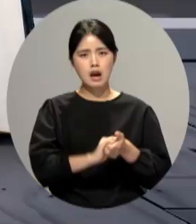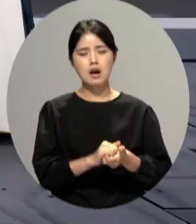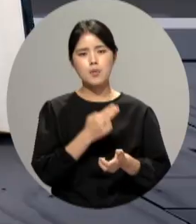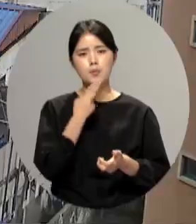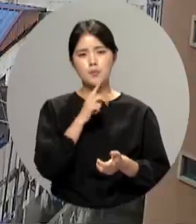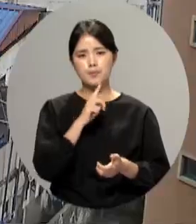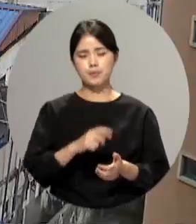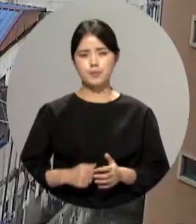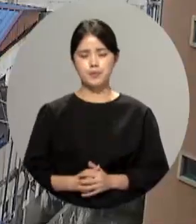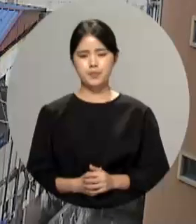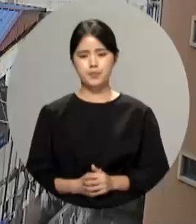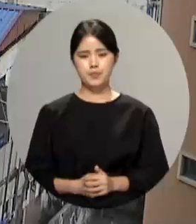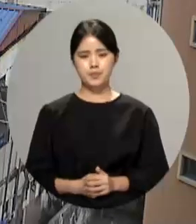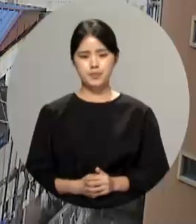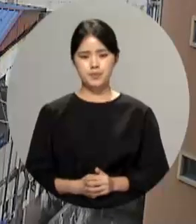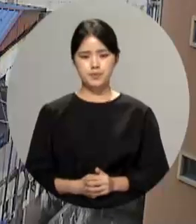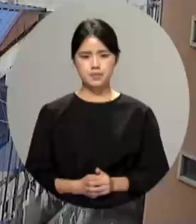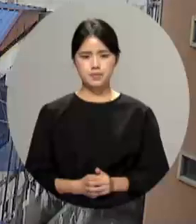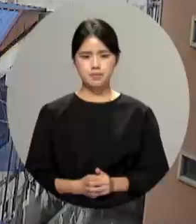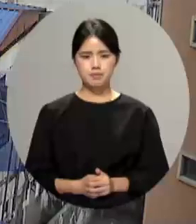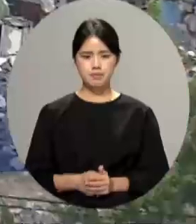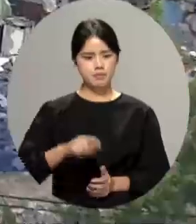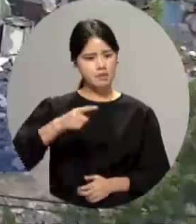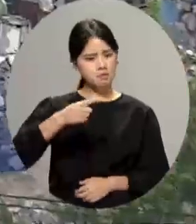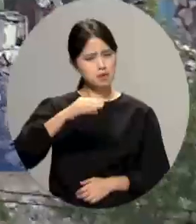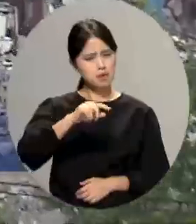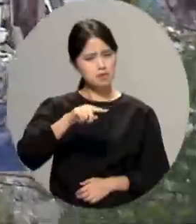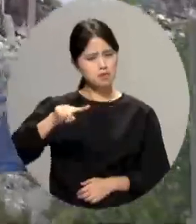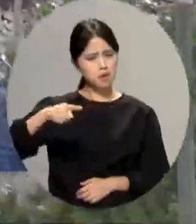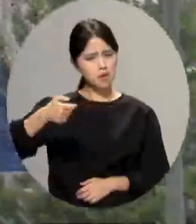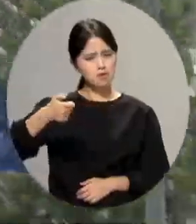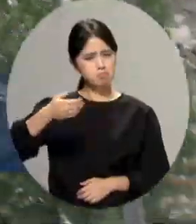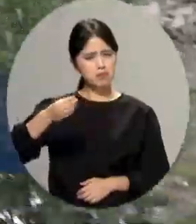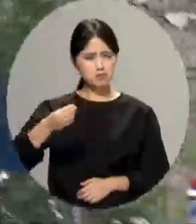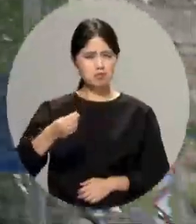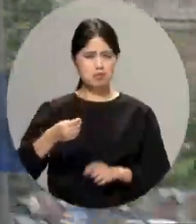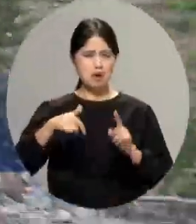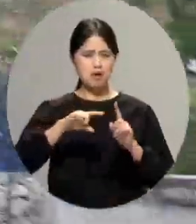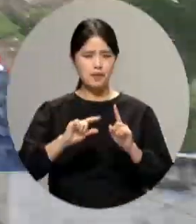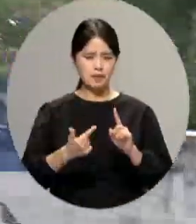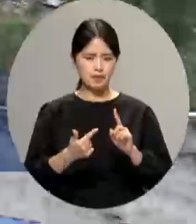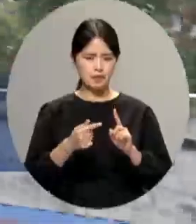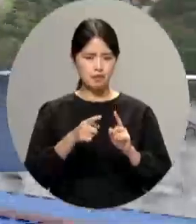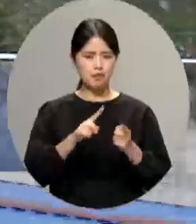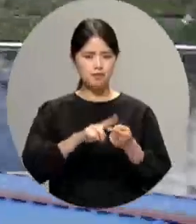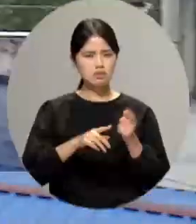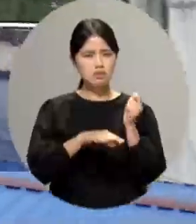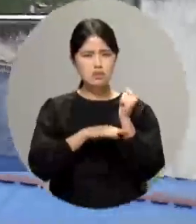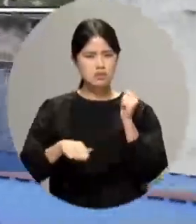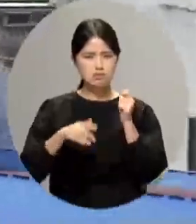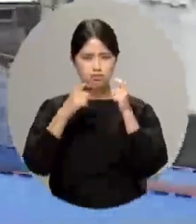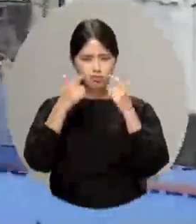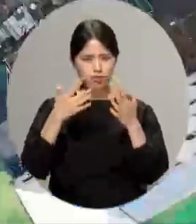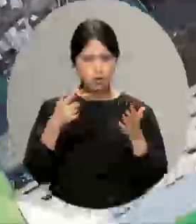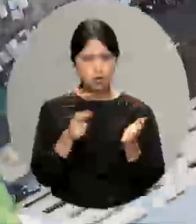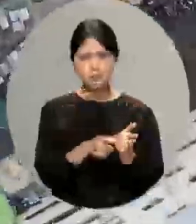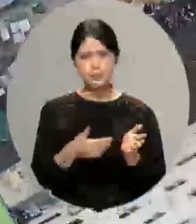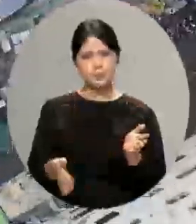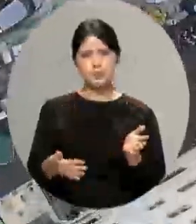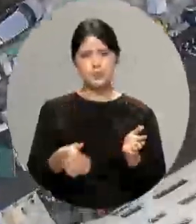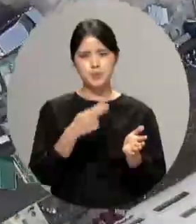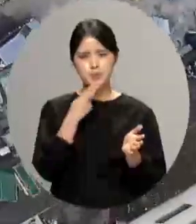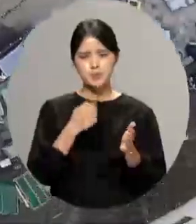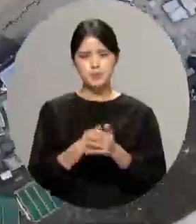점입니다. 한산에서 다르긴 한데 한 100만 원에서 150만 원 정도 건당. 그거에 대한 다크 기준 자체가 따로 없어요.